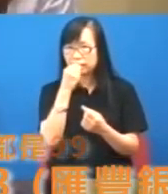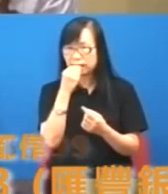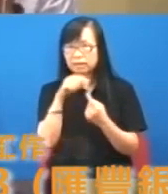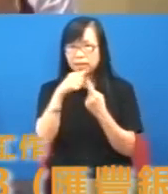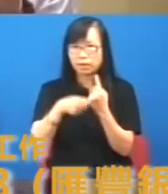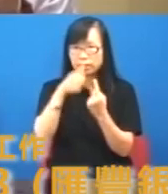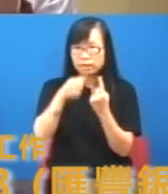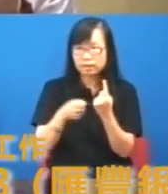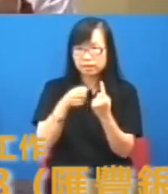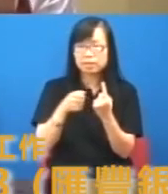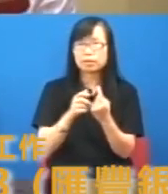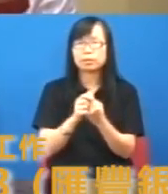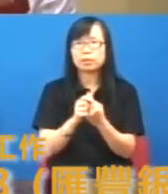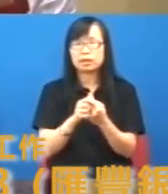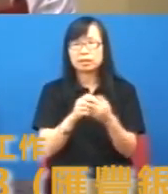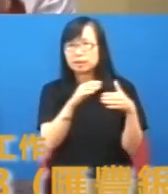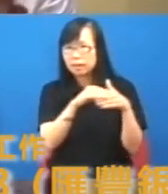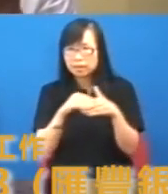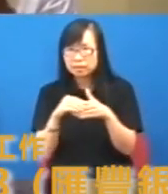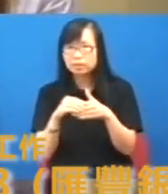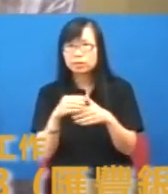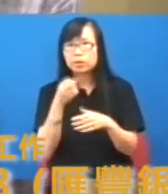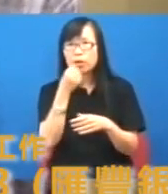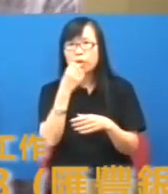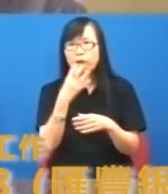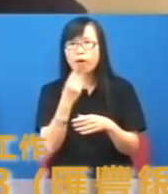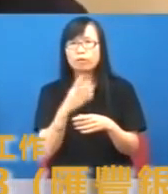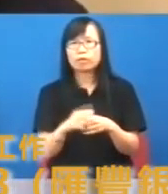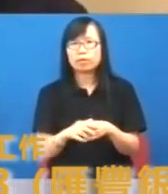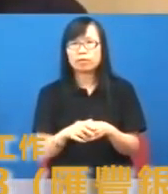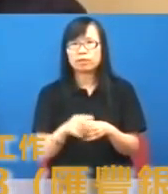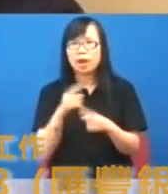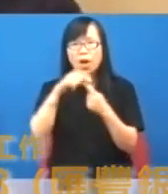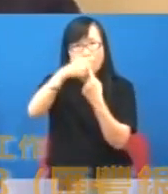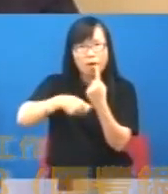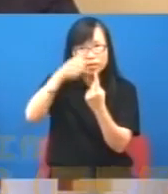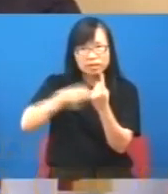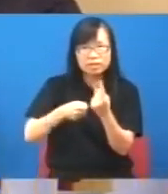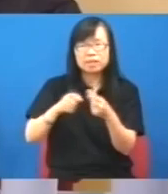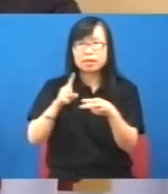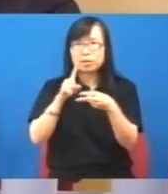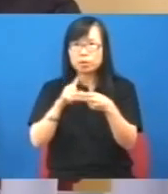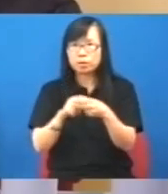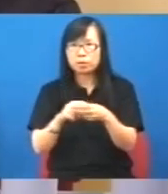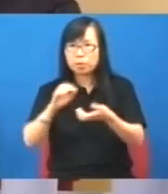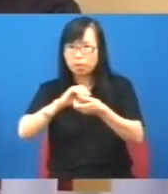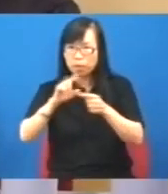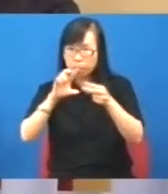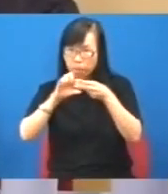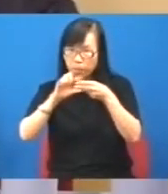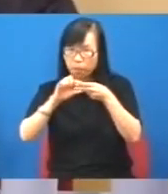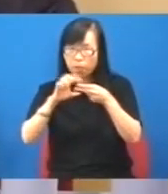引起的一個政治的術語就叫香蕉共和國，係嘛？何為香蕉共和國咧？就話